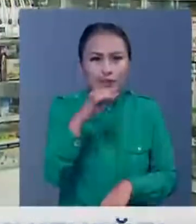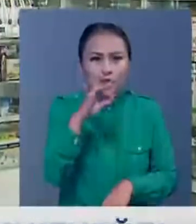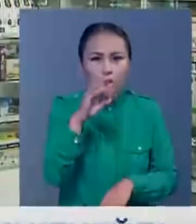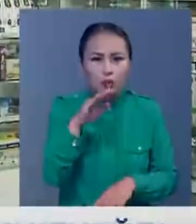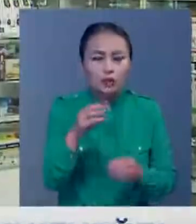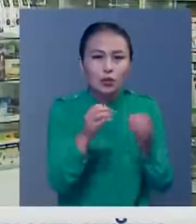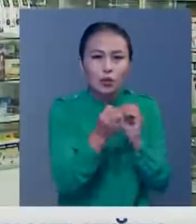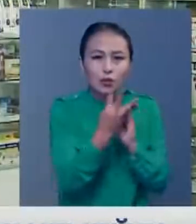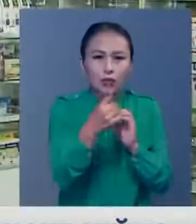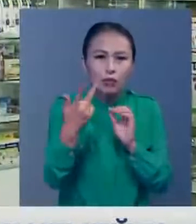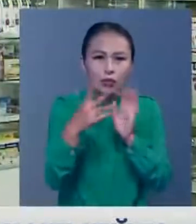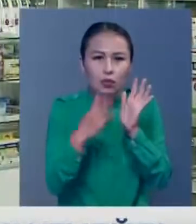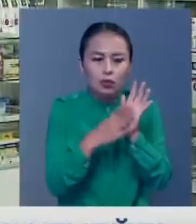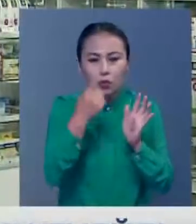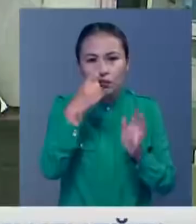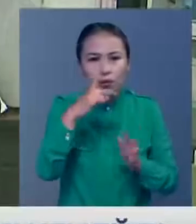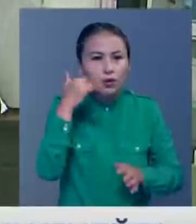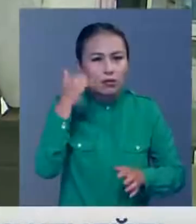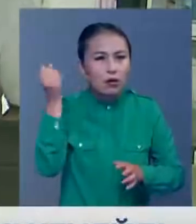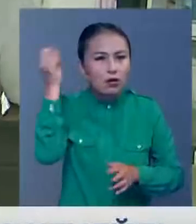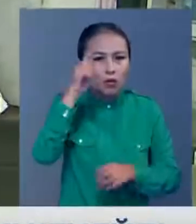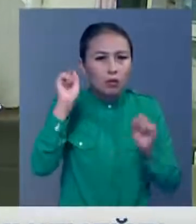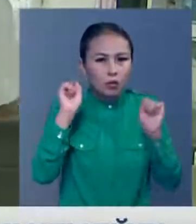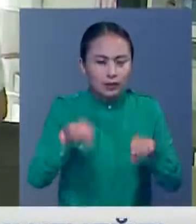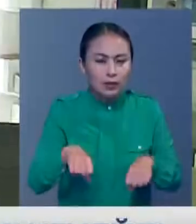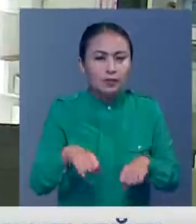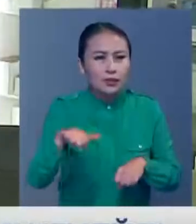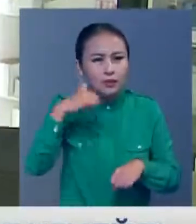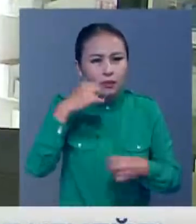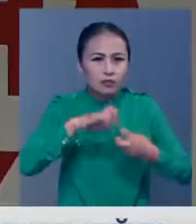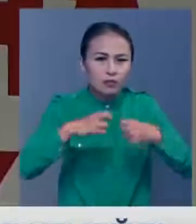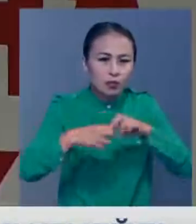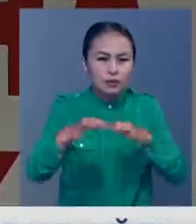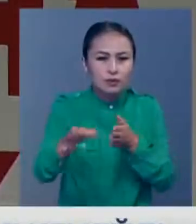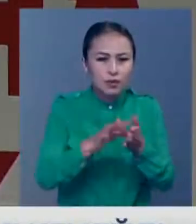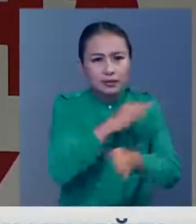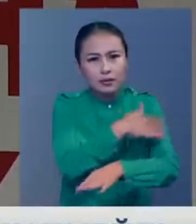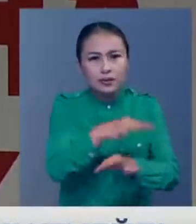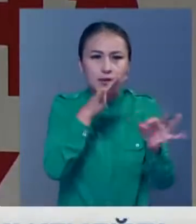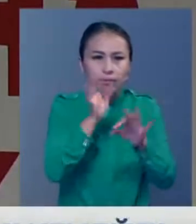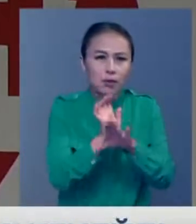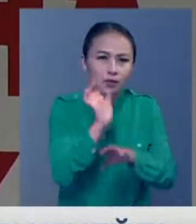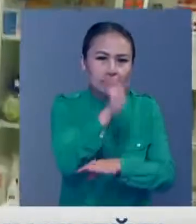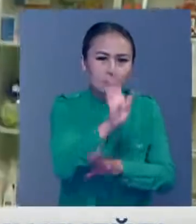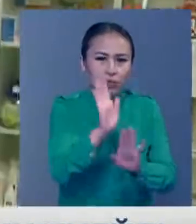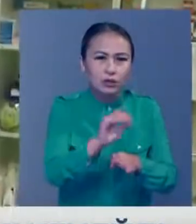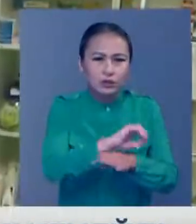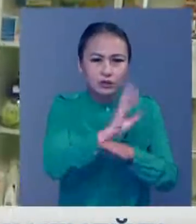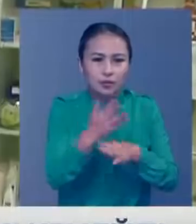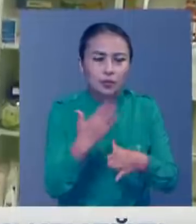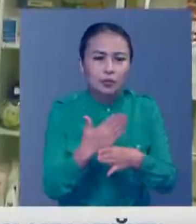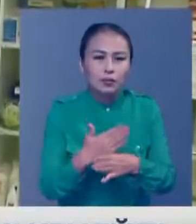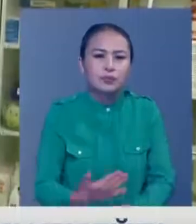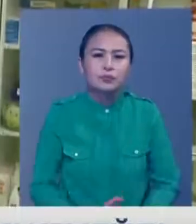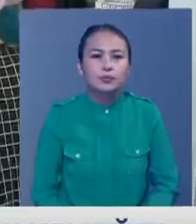дистрибьютордың 1439 қысқа нөміріне хабарласа алады. Операторлар мәселенің мән-жайын анықтап, дәрі-дәрмекпен қамтамасыз етуге